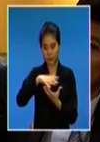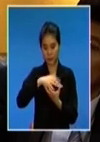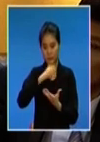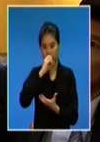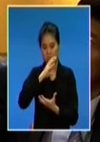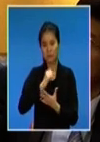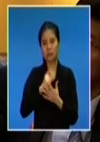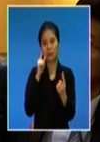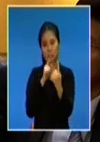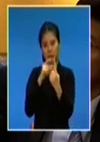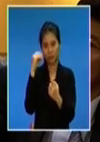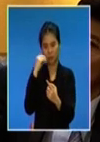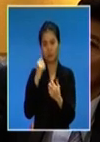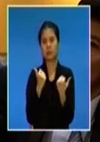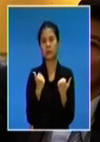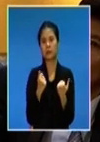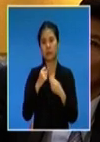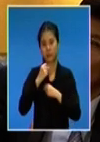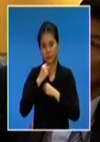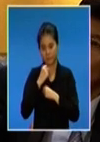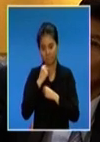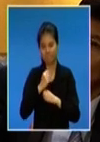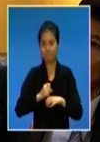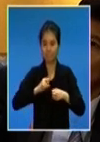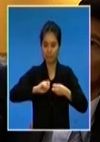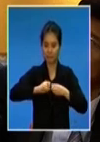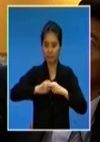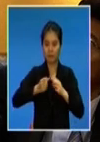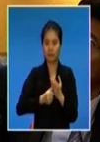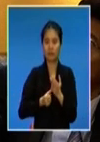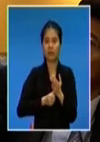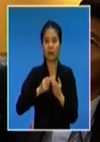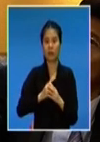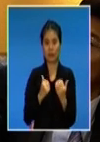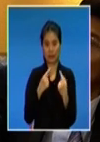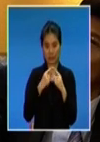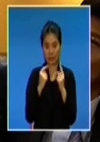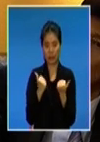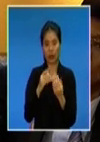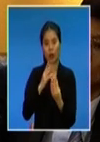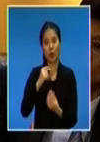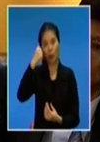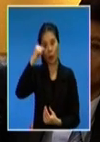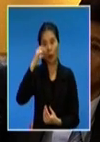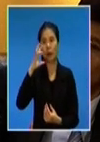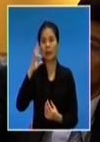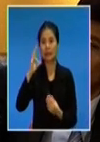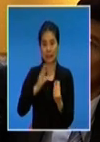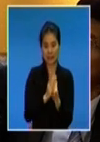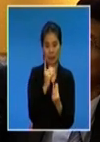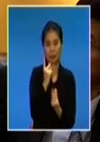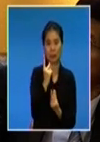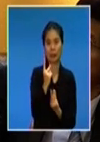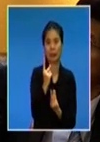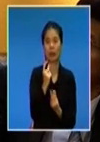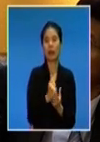งนี้มากแล้วก็มีความพยายามกันเป็นอย่างมากว่าแต่ปัญหาที่เราเสนอก่อนอย่างช่วง7วันอันตรายเนี่ยไม่มีงบจริง